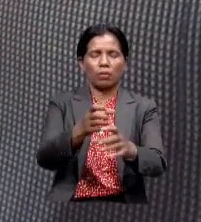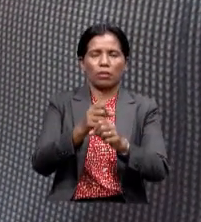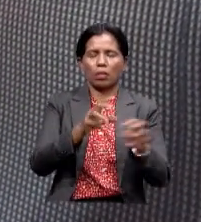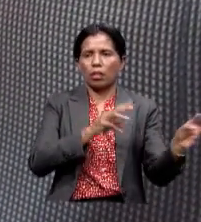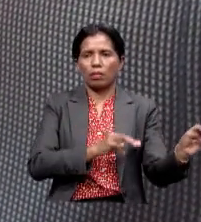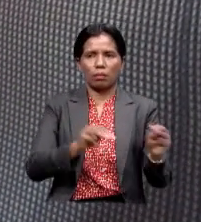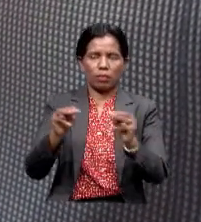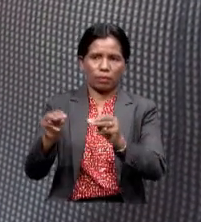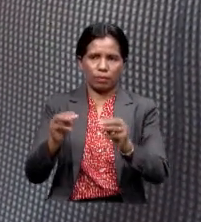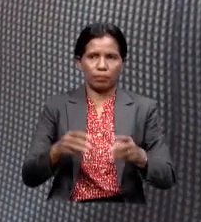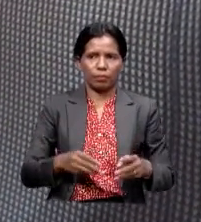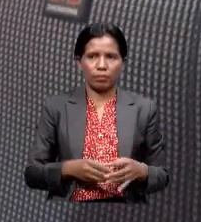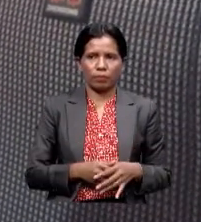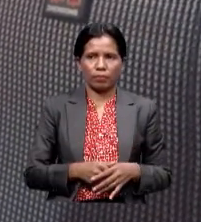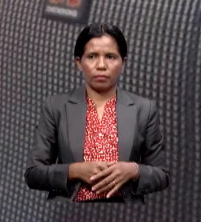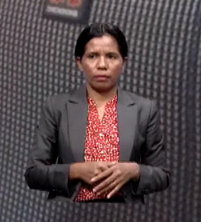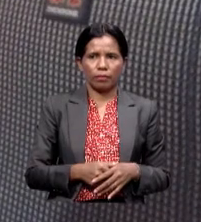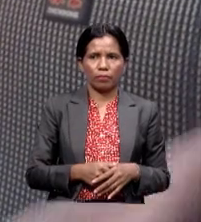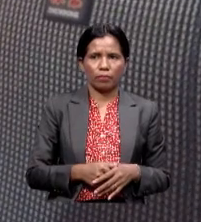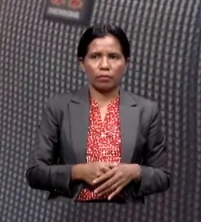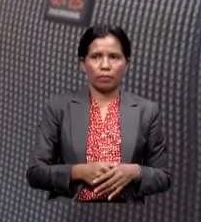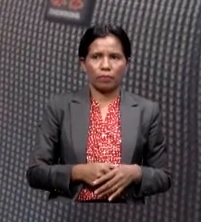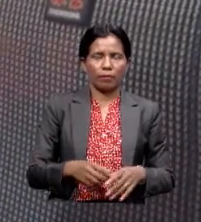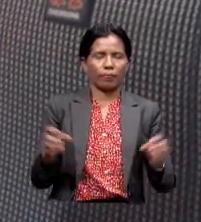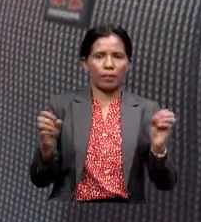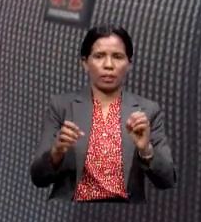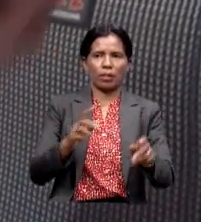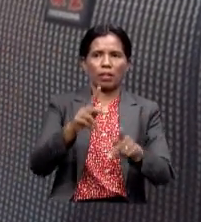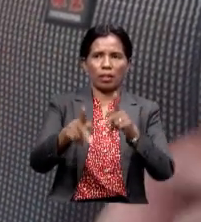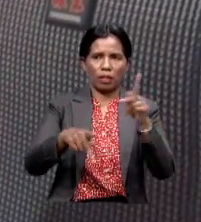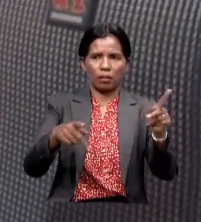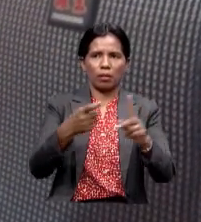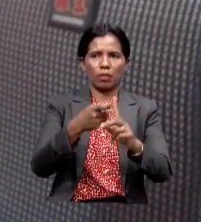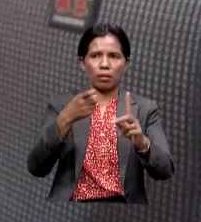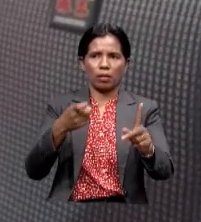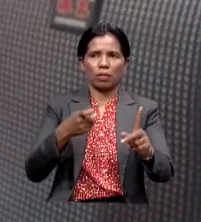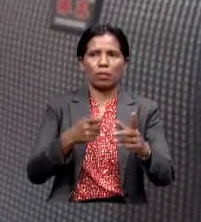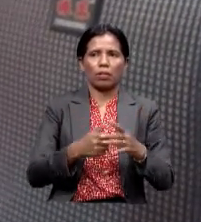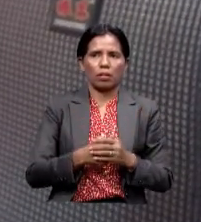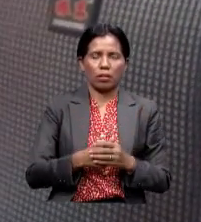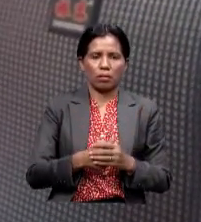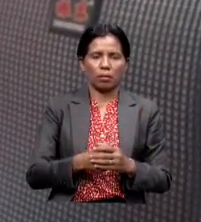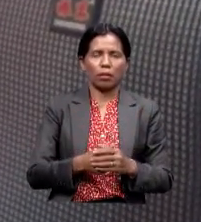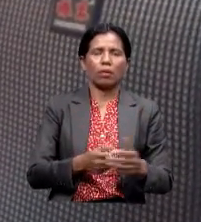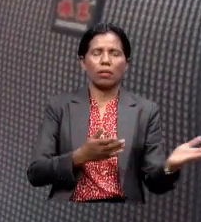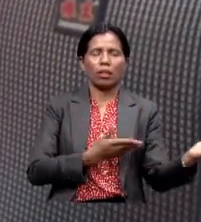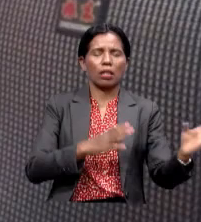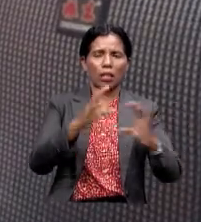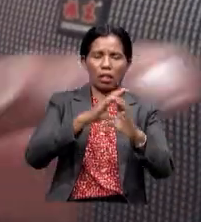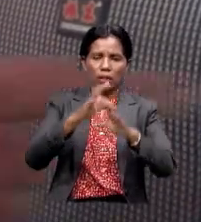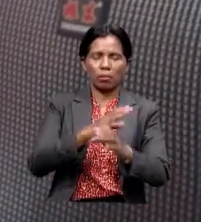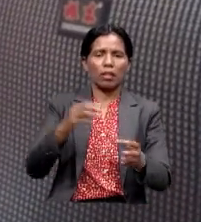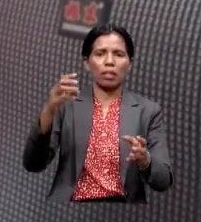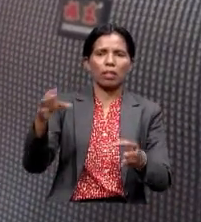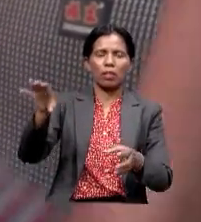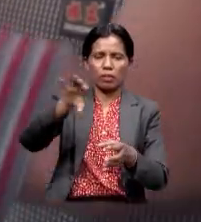ada pengangkutan. Bukannya orang belakang saja, orang dari sana bawa mobil langsung tumpah di sini. Nah, jadi bukan